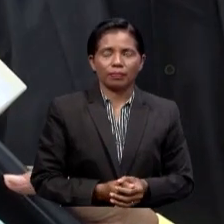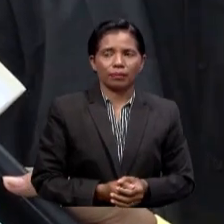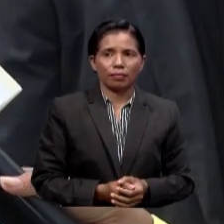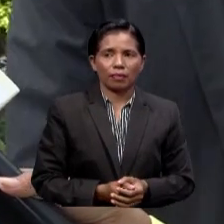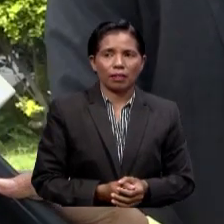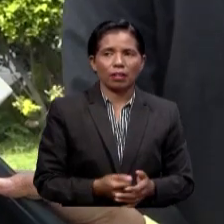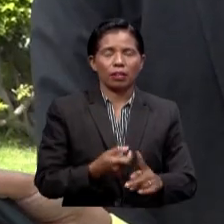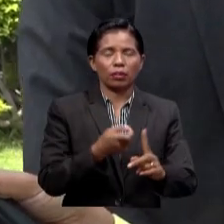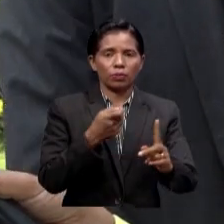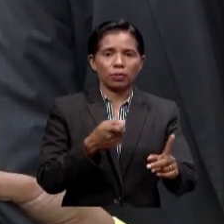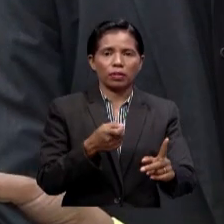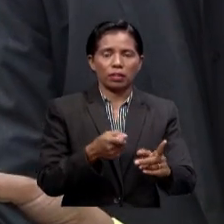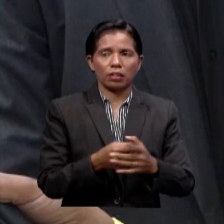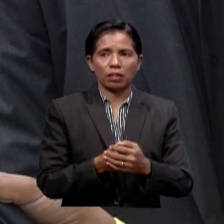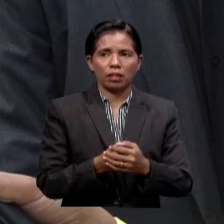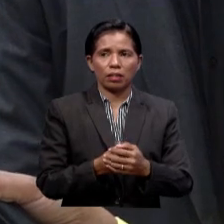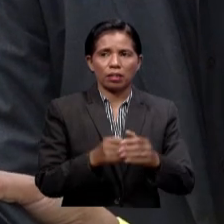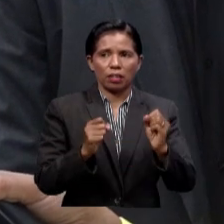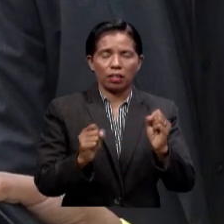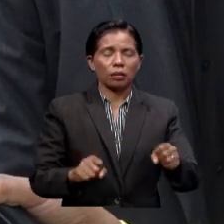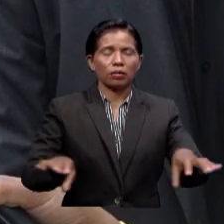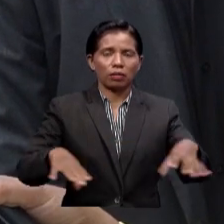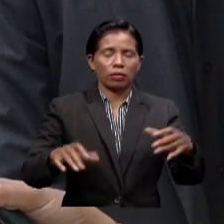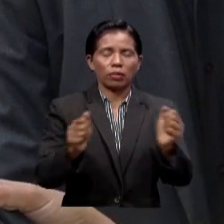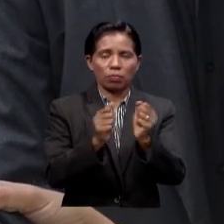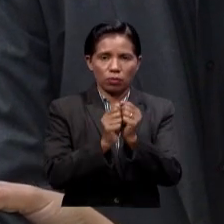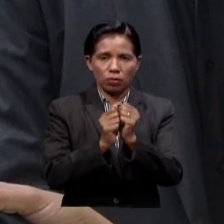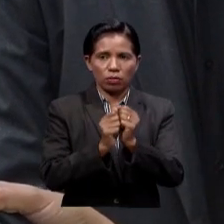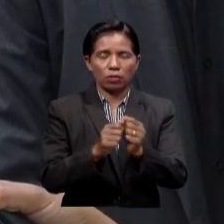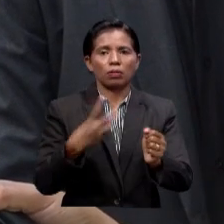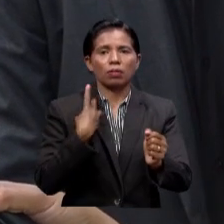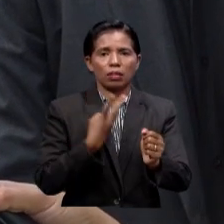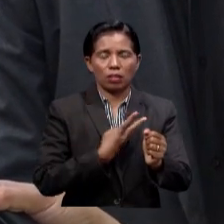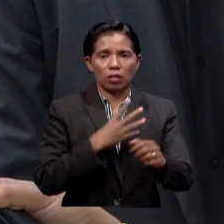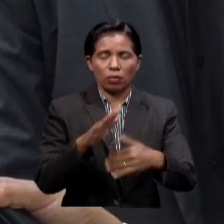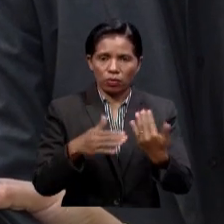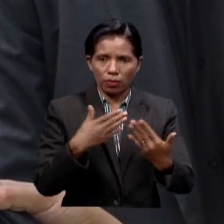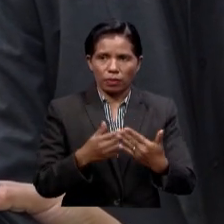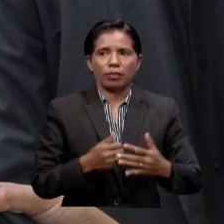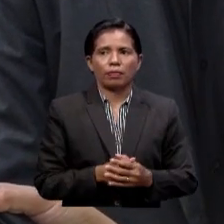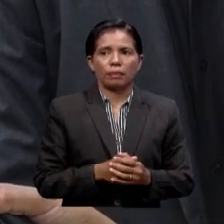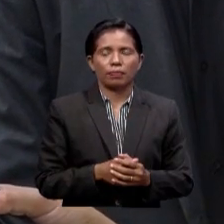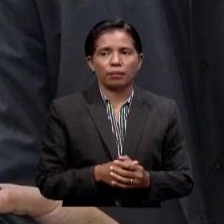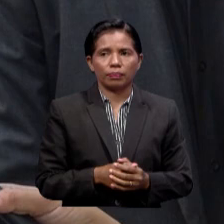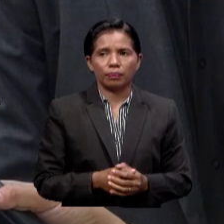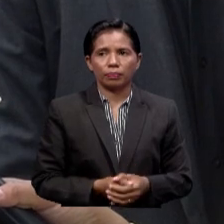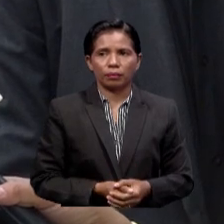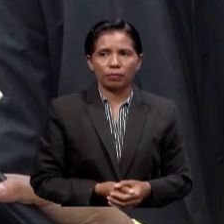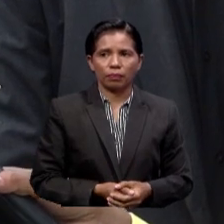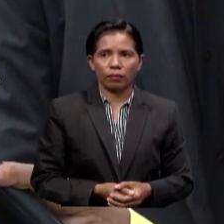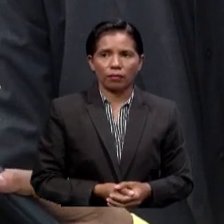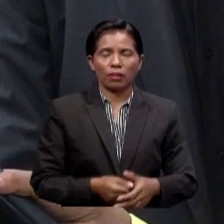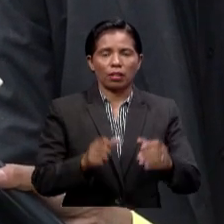bagian daripada penguatan hubungan bilateral kita Indonesia Timor Leste. Kebijakan ini diambil